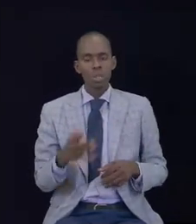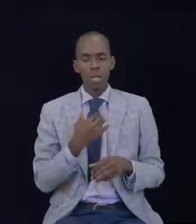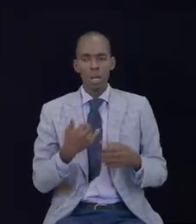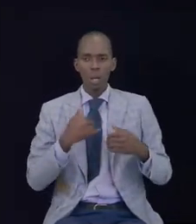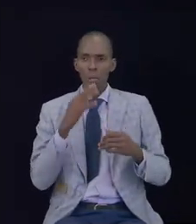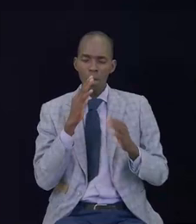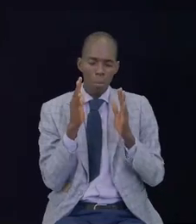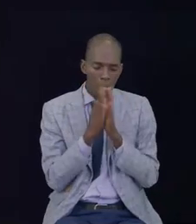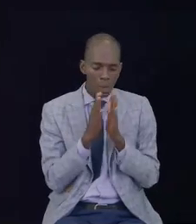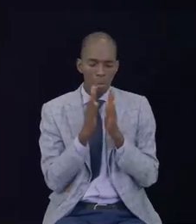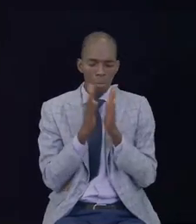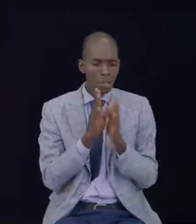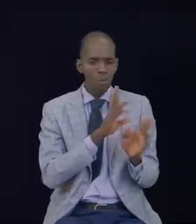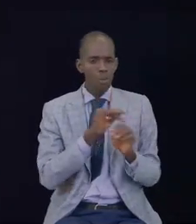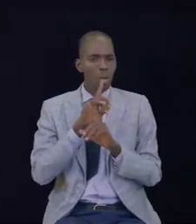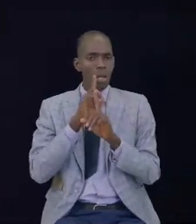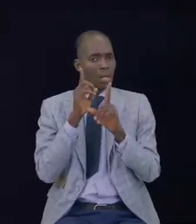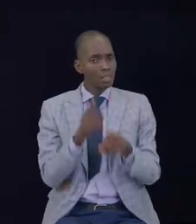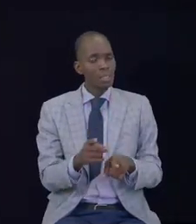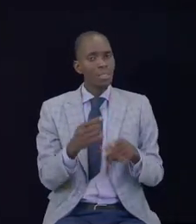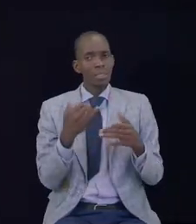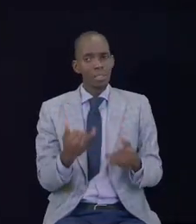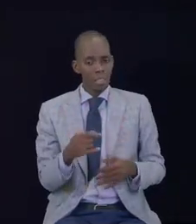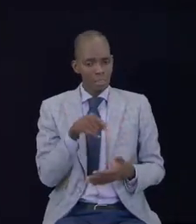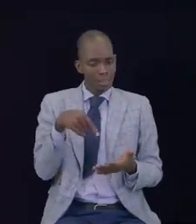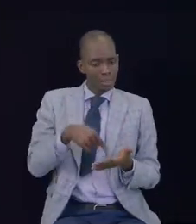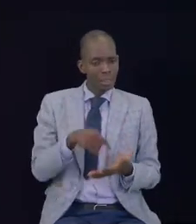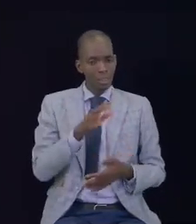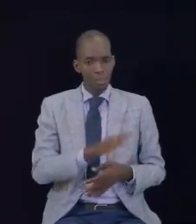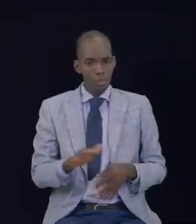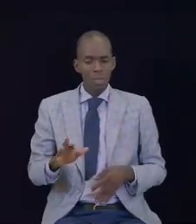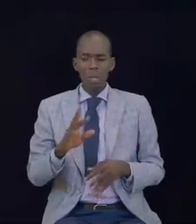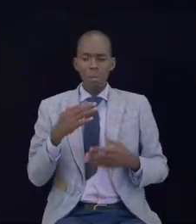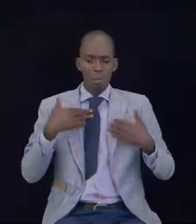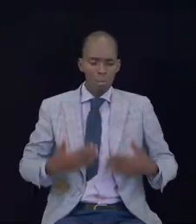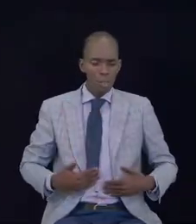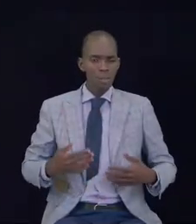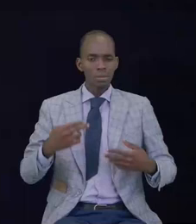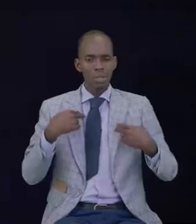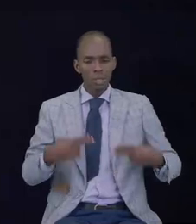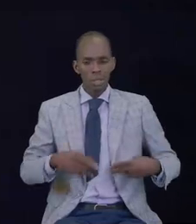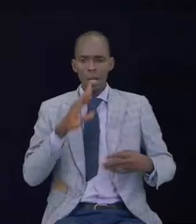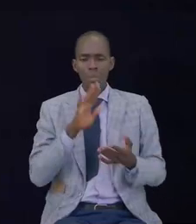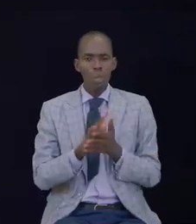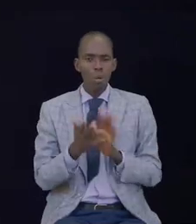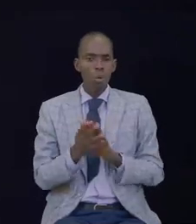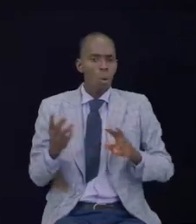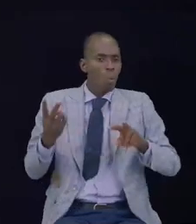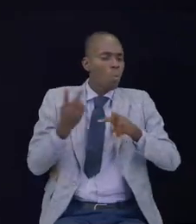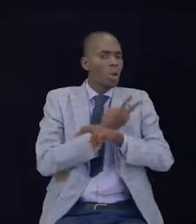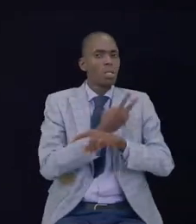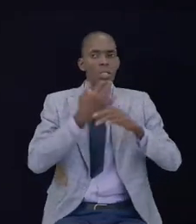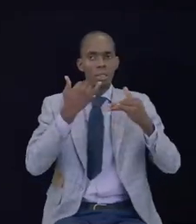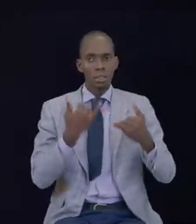pas d'exaucement. Ces enfants oh, vont de mal en pis. Et ton épouse ou même ton mari, le mari dit,